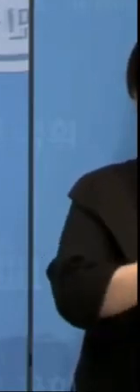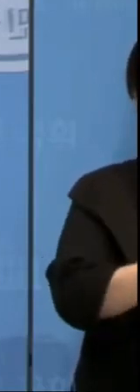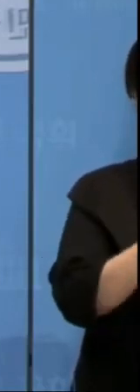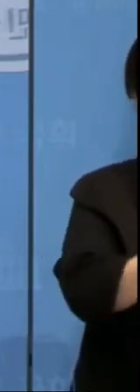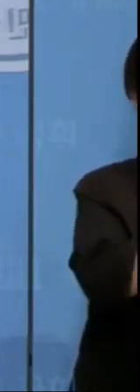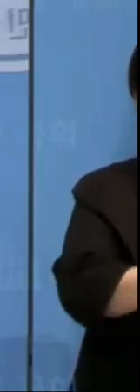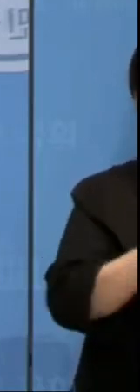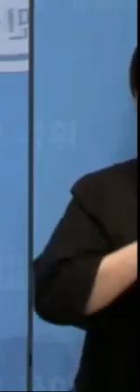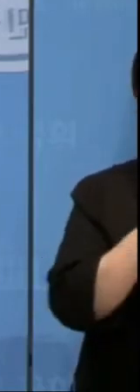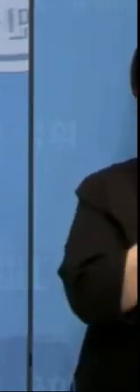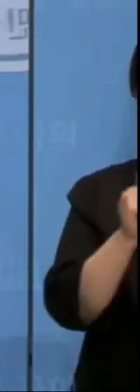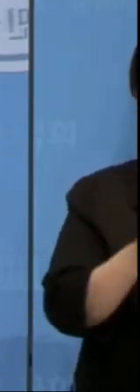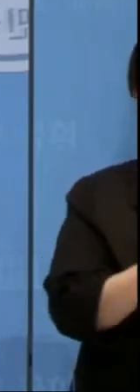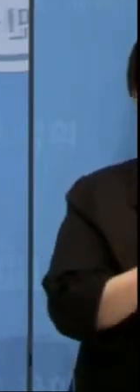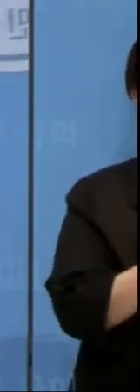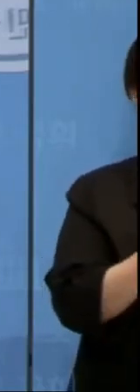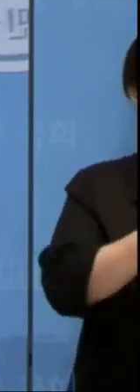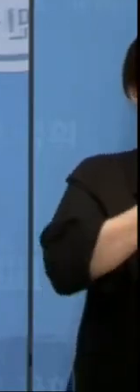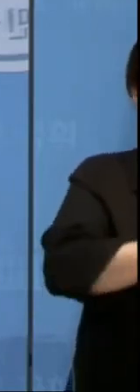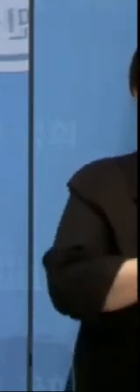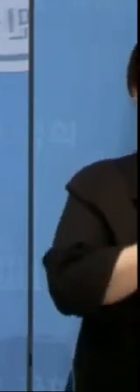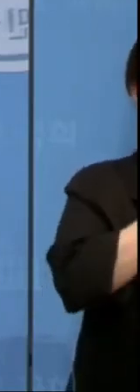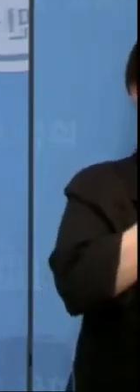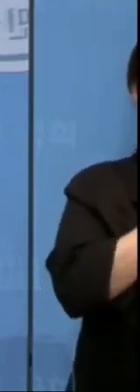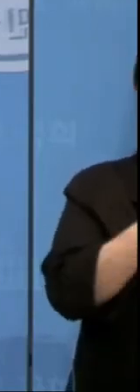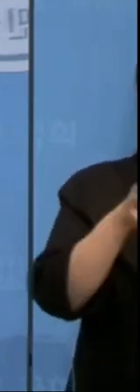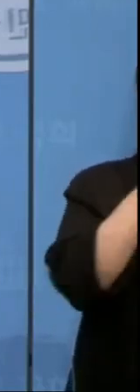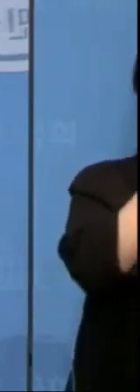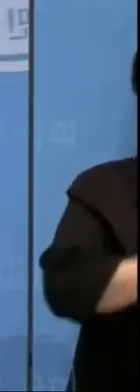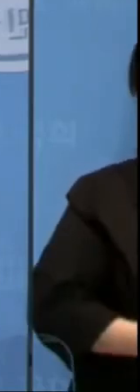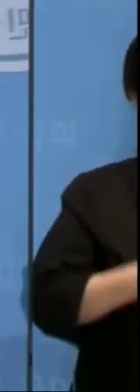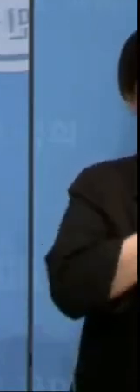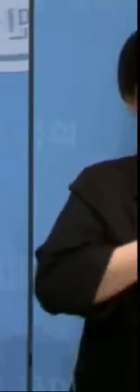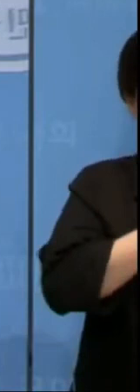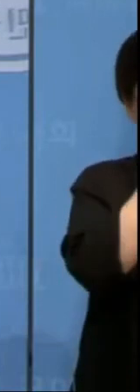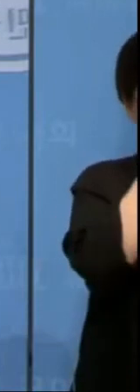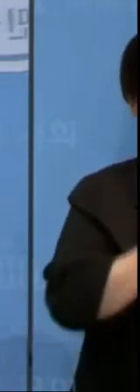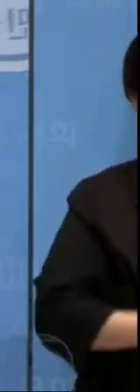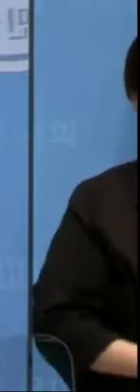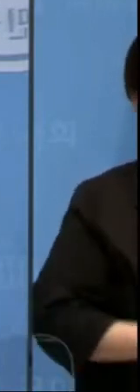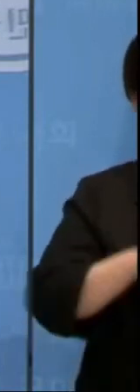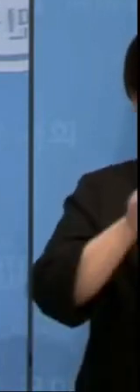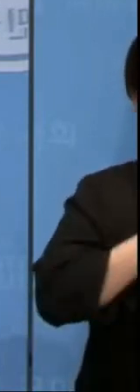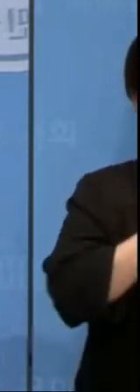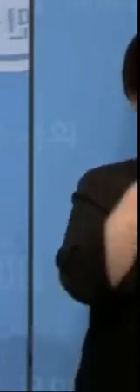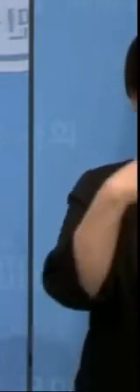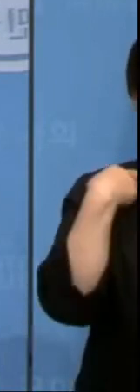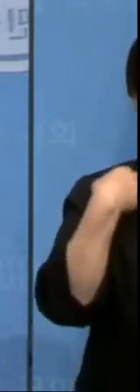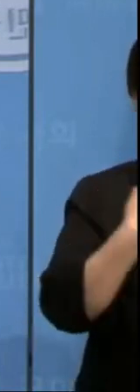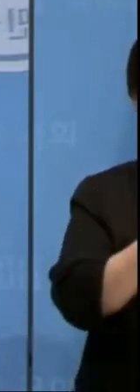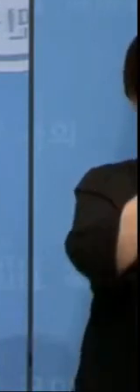심각한 우려가 담긴 호소를 보내고 있습니다. 국방부는 공식적인 사과와 더불어